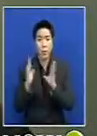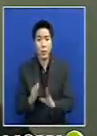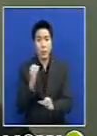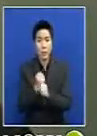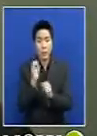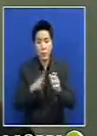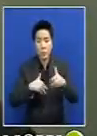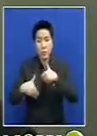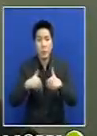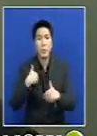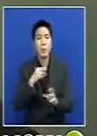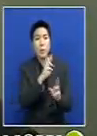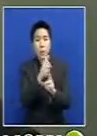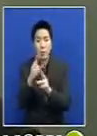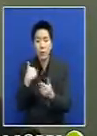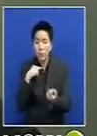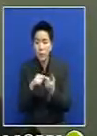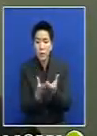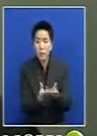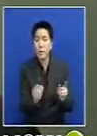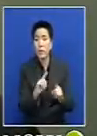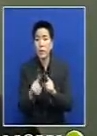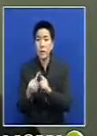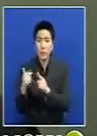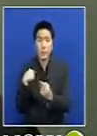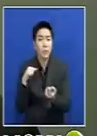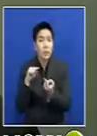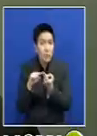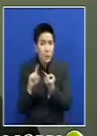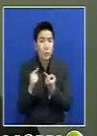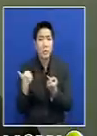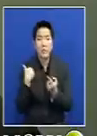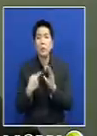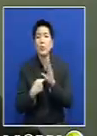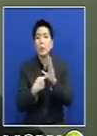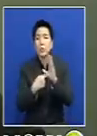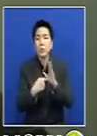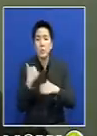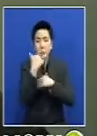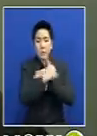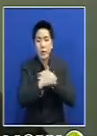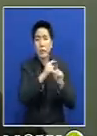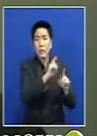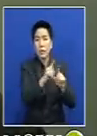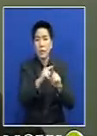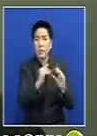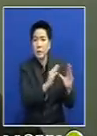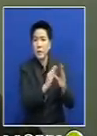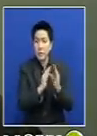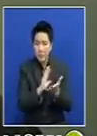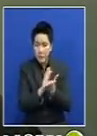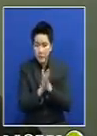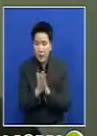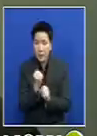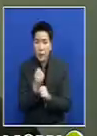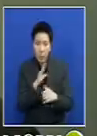แล้วก็ประชาชนเฝ้าระวังในพื้นที่นะครับเราได้มีตัวแบบจากหลายประเทศนะครับแล้วมาดัดแปลงใช้เร